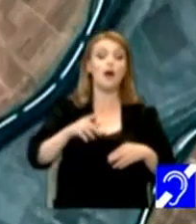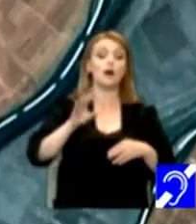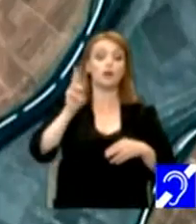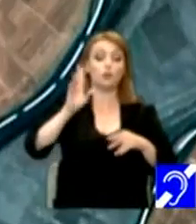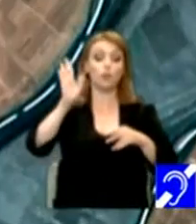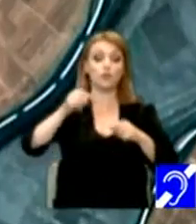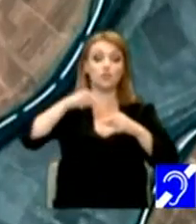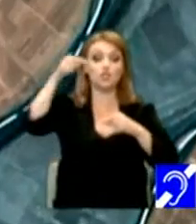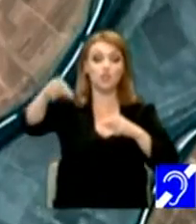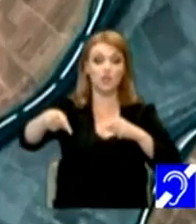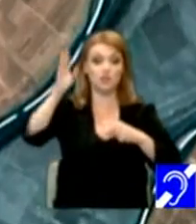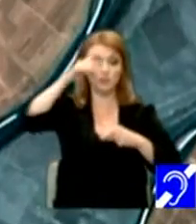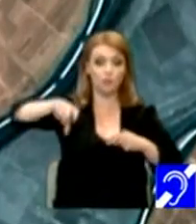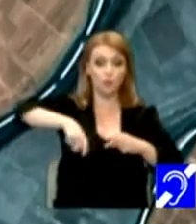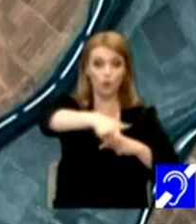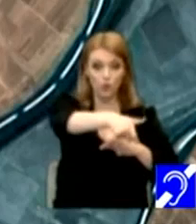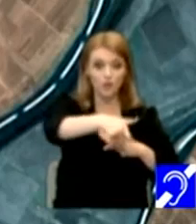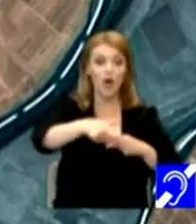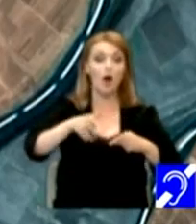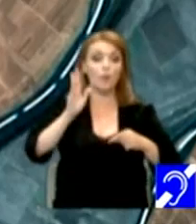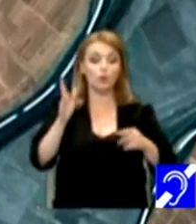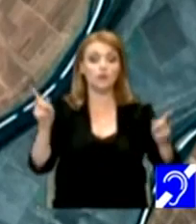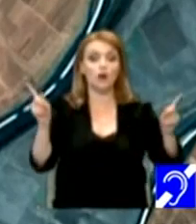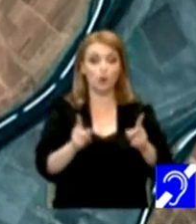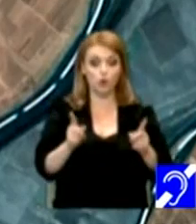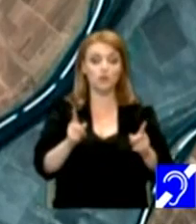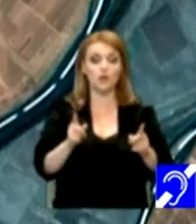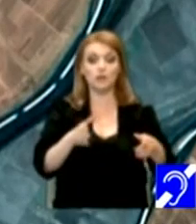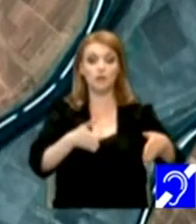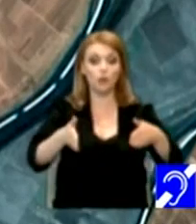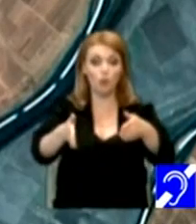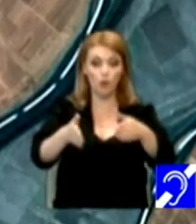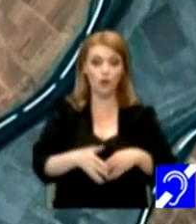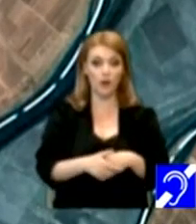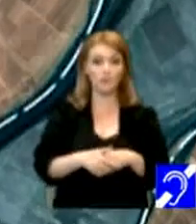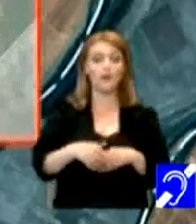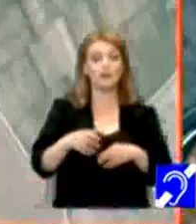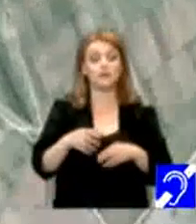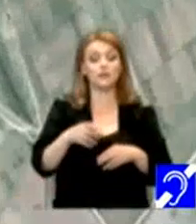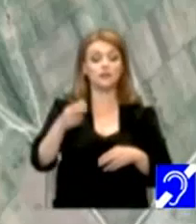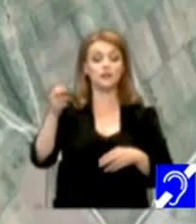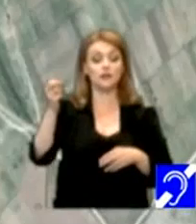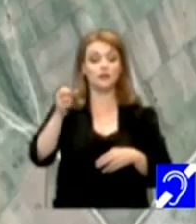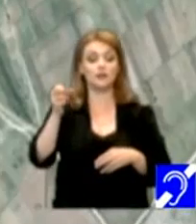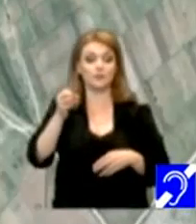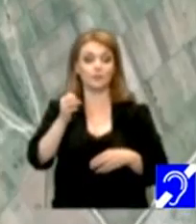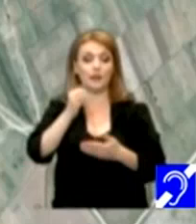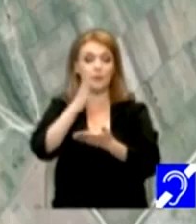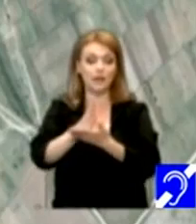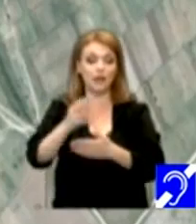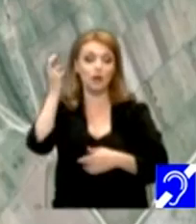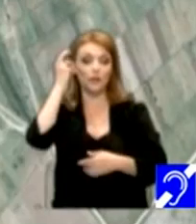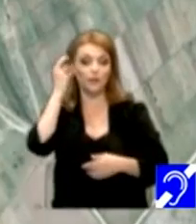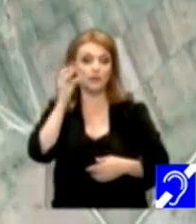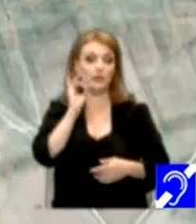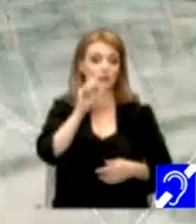să scurteze distanța dintre cele două capitale. Președintele Republicii Moldova, Maia Sandu, și cel al Ucrainei, Vladimir Zelenski, au convenit